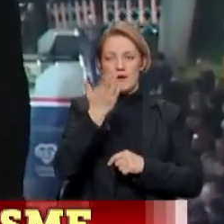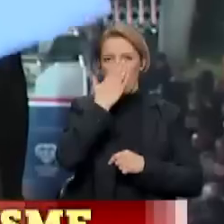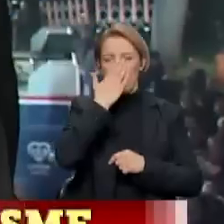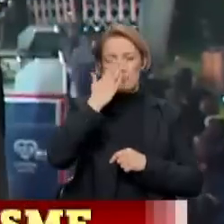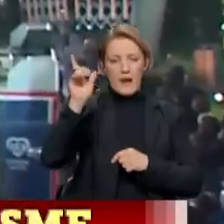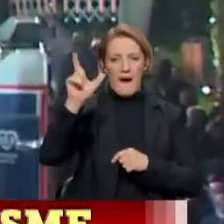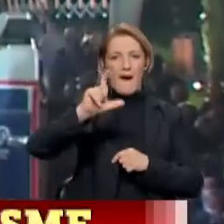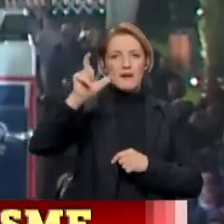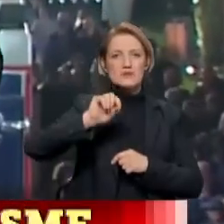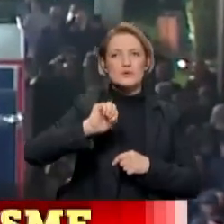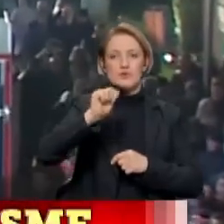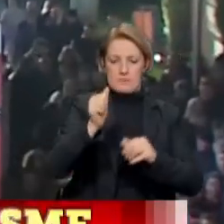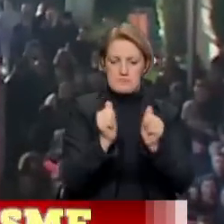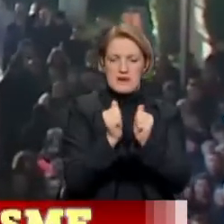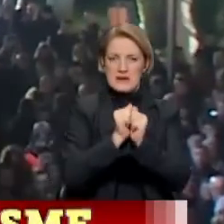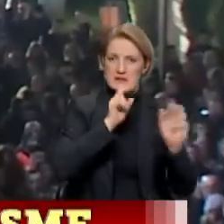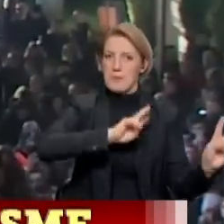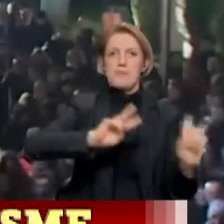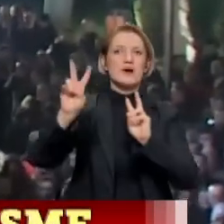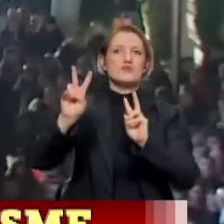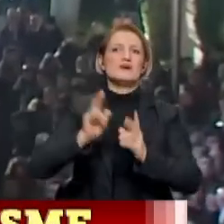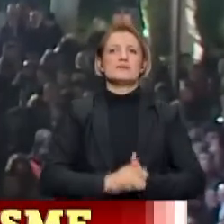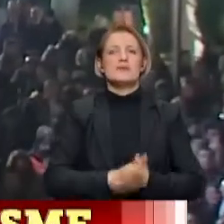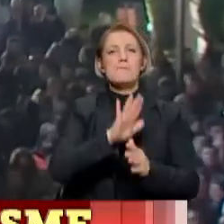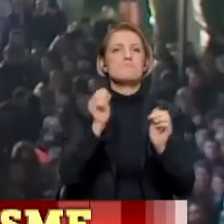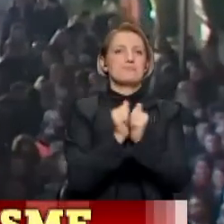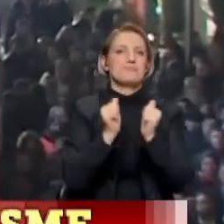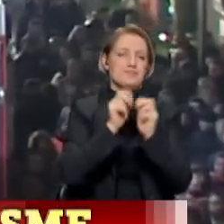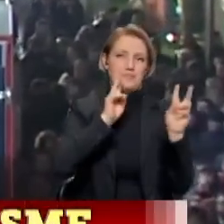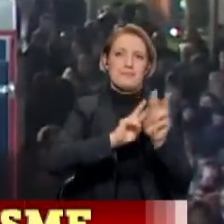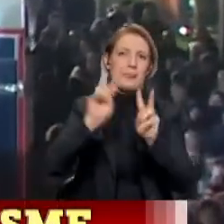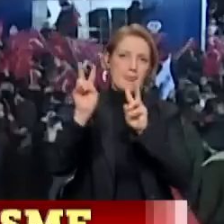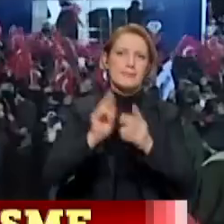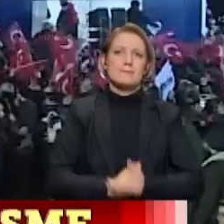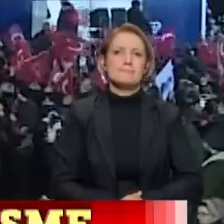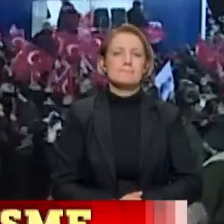aydınlık günlere birlikte bakacağız. Birlikte bakacağız.